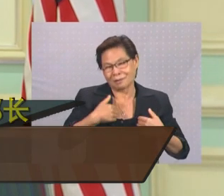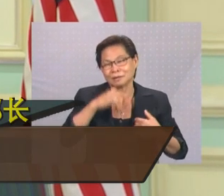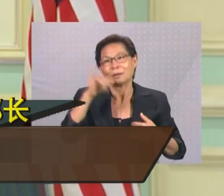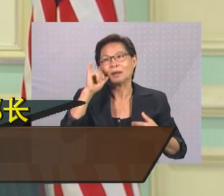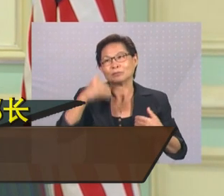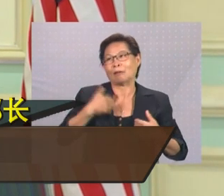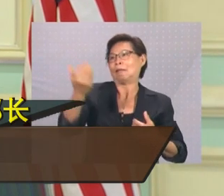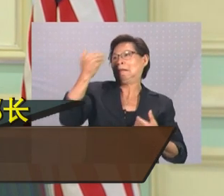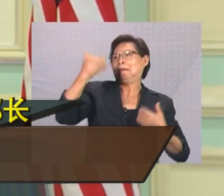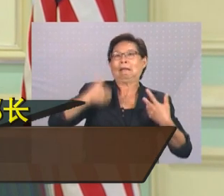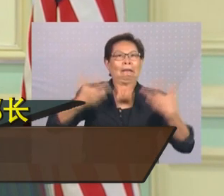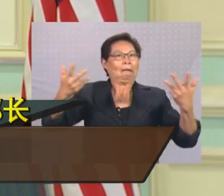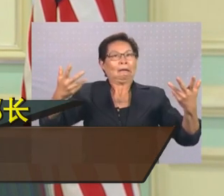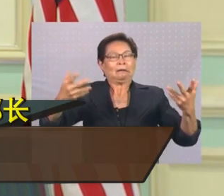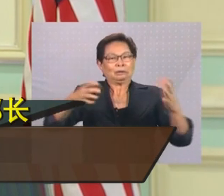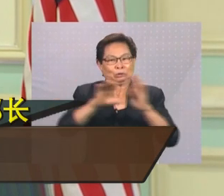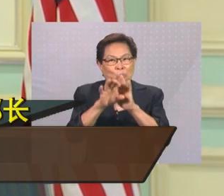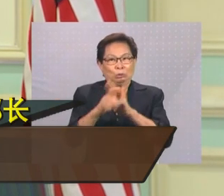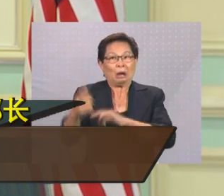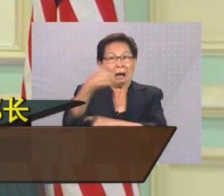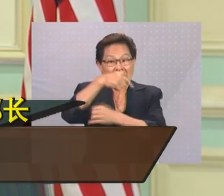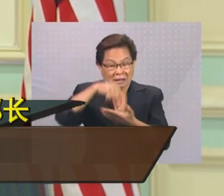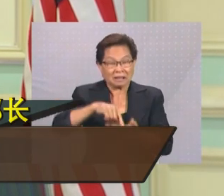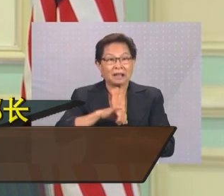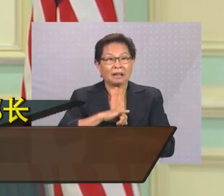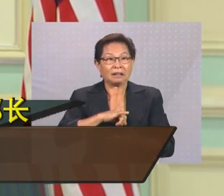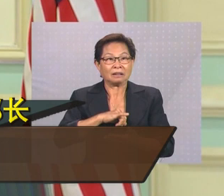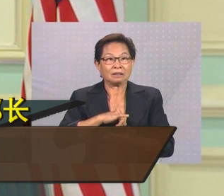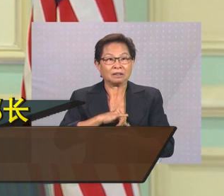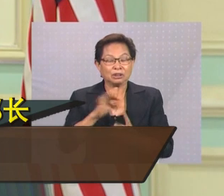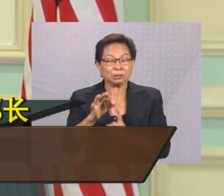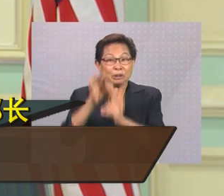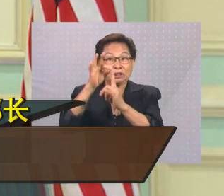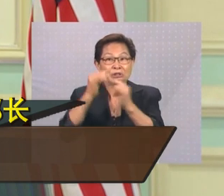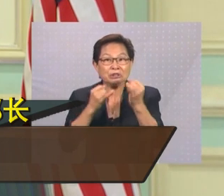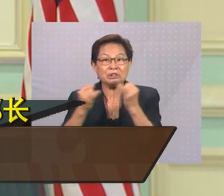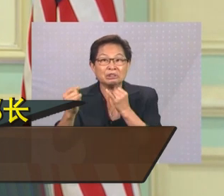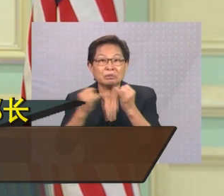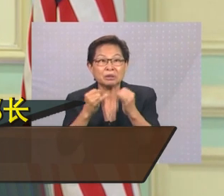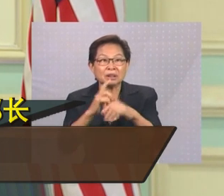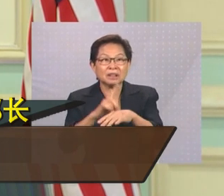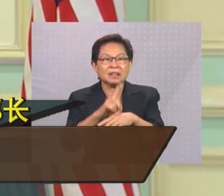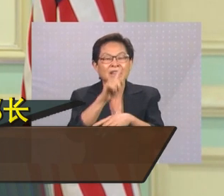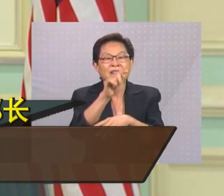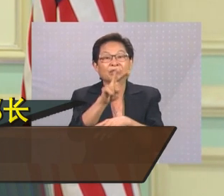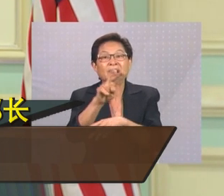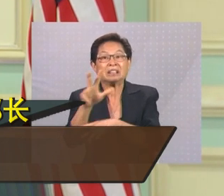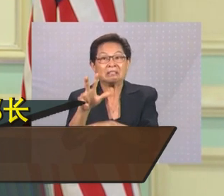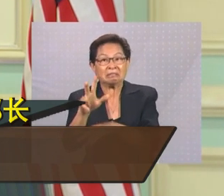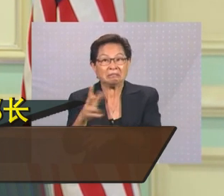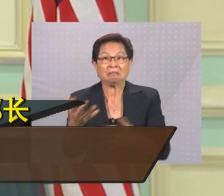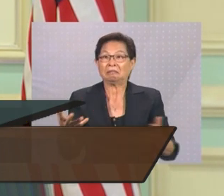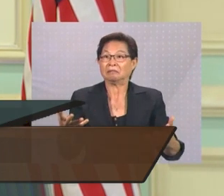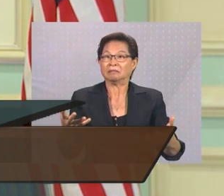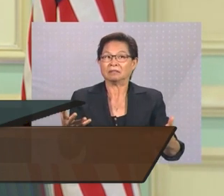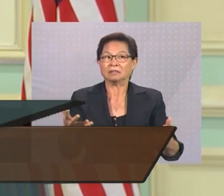kena. Kononnya hari ini saya ada exclusive interview di TV3. Jadi